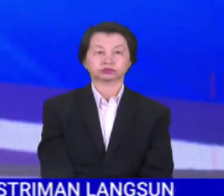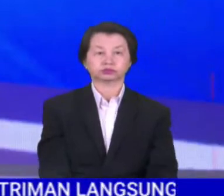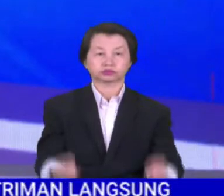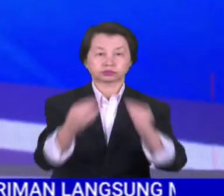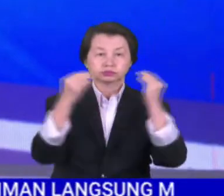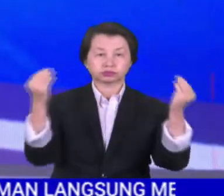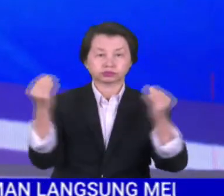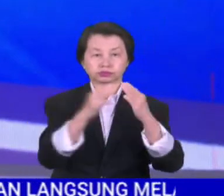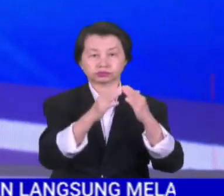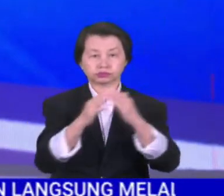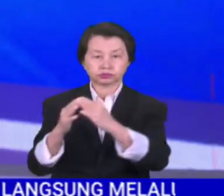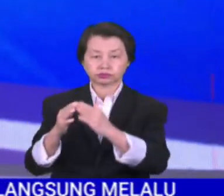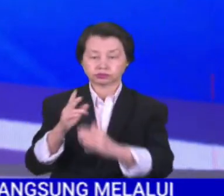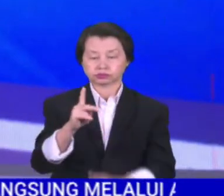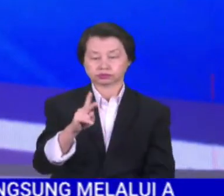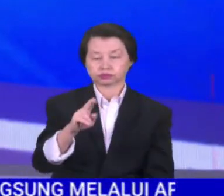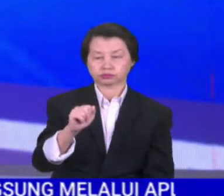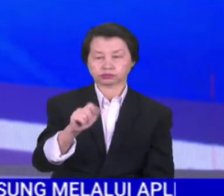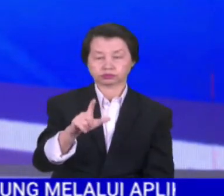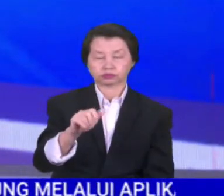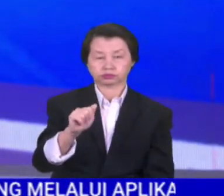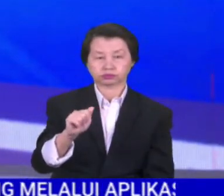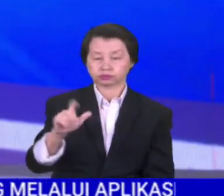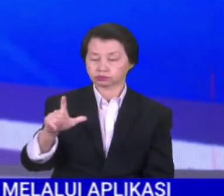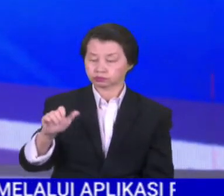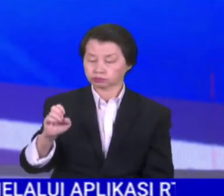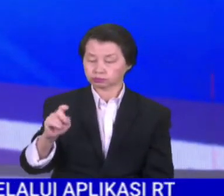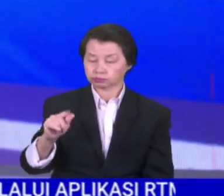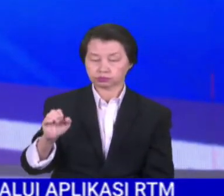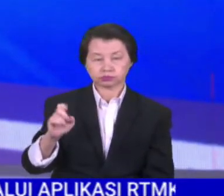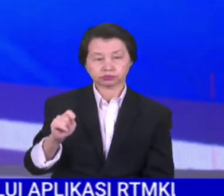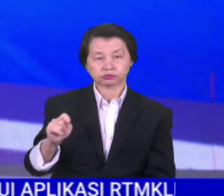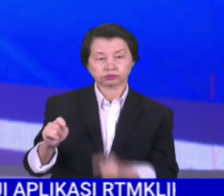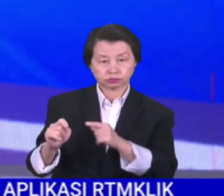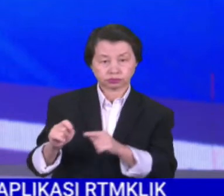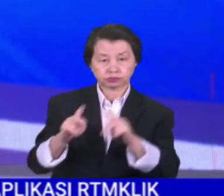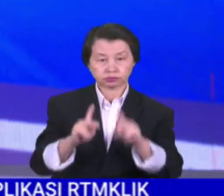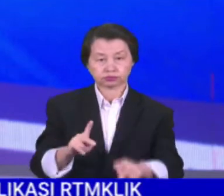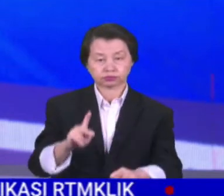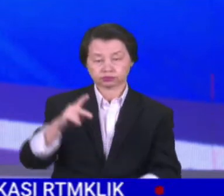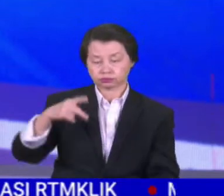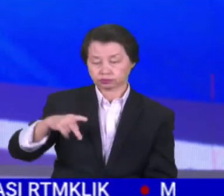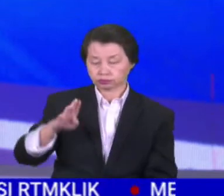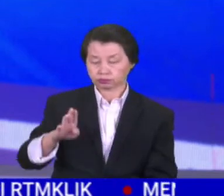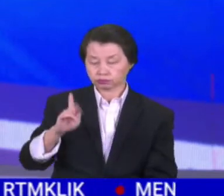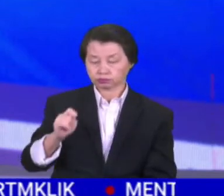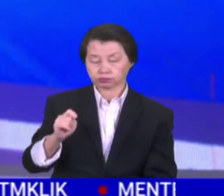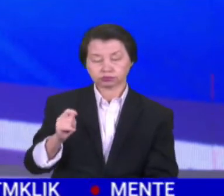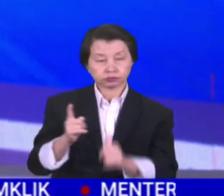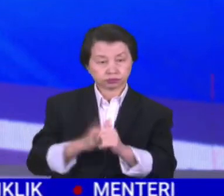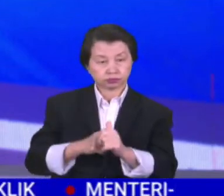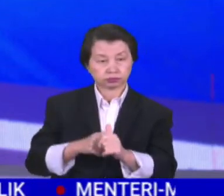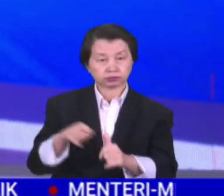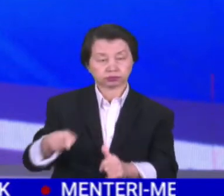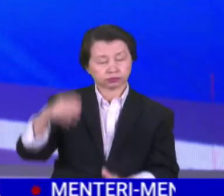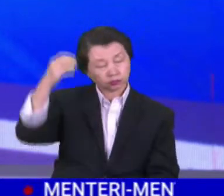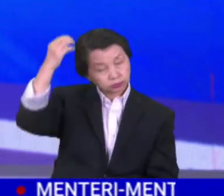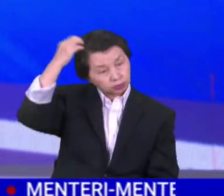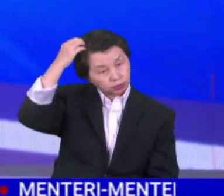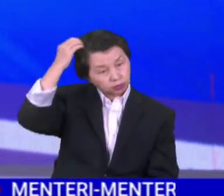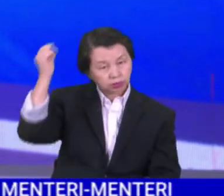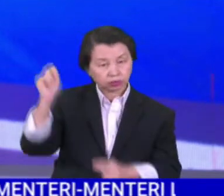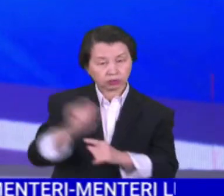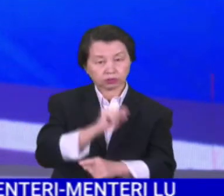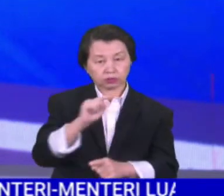Majlis Pembandaran Kuala Langat MPKL menjadi pihak berkuasa tempatan PBT yang pertama di Selangor